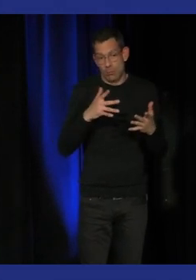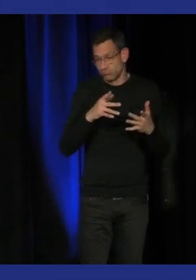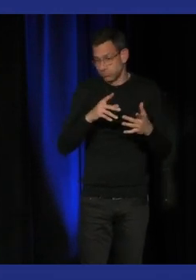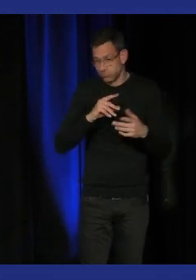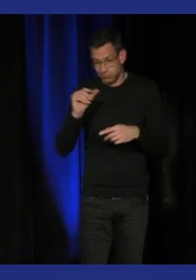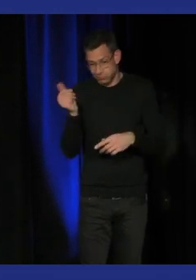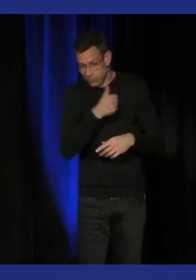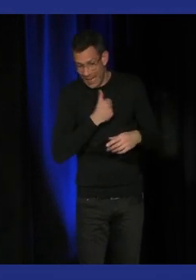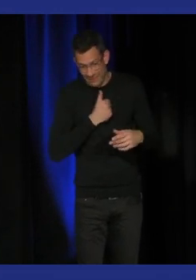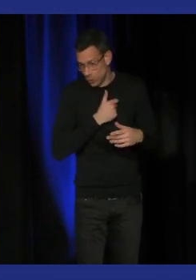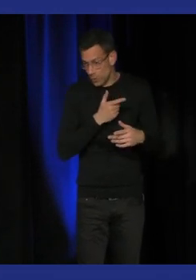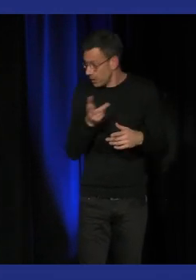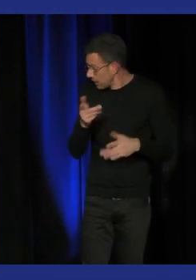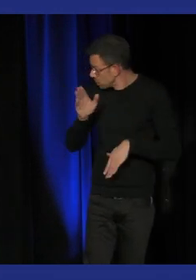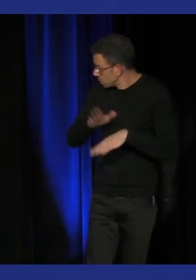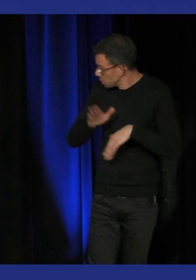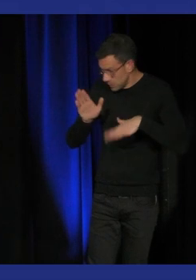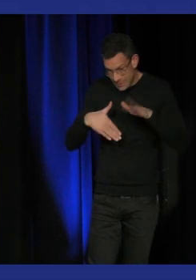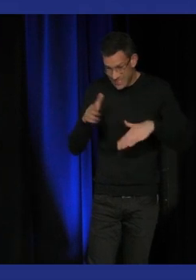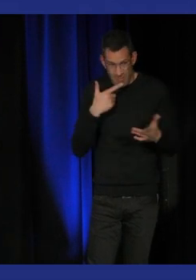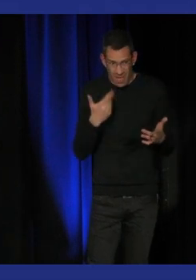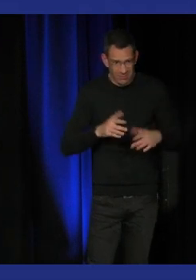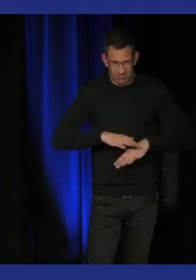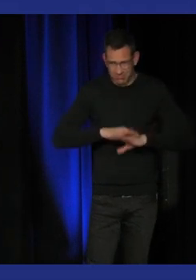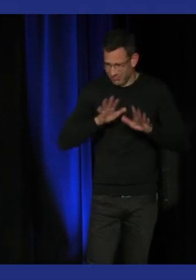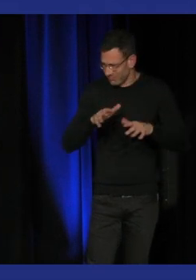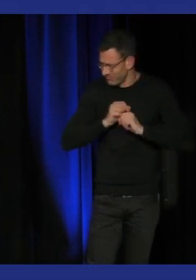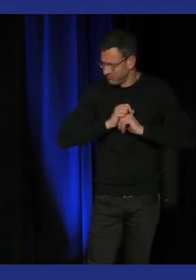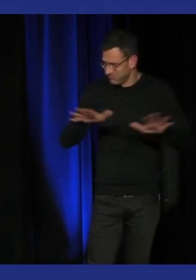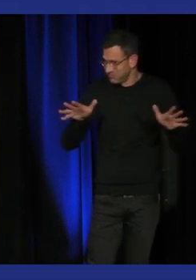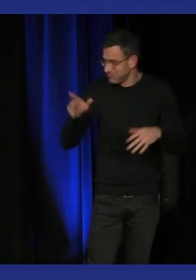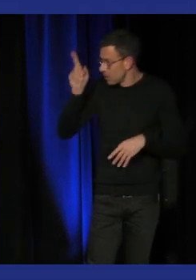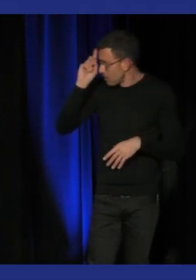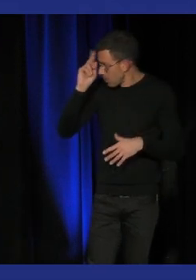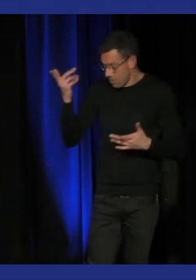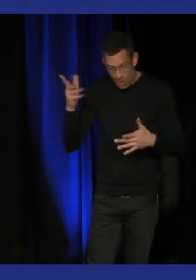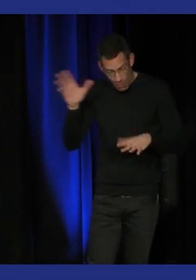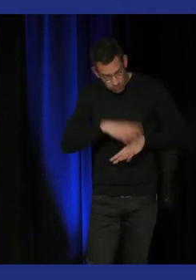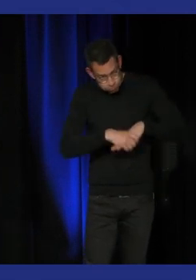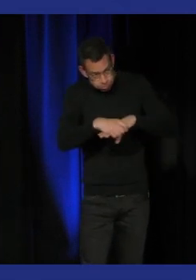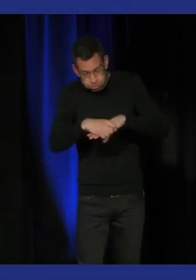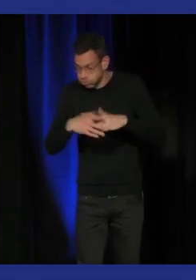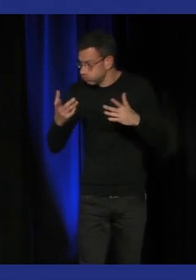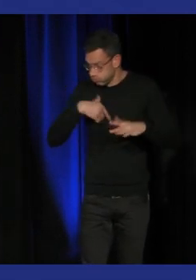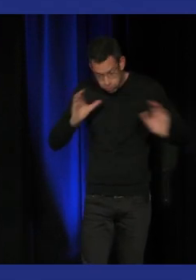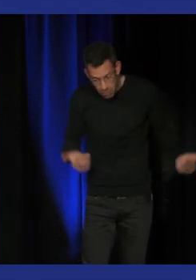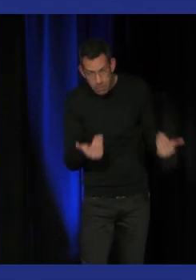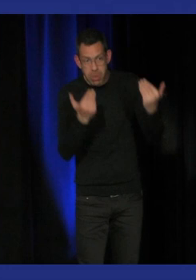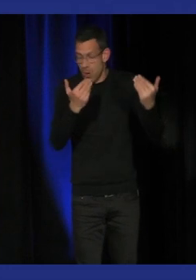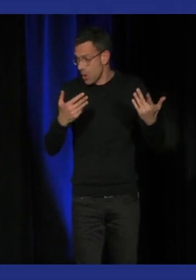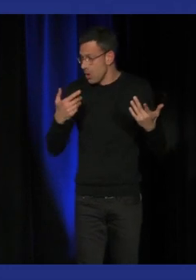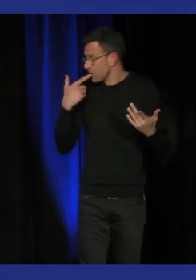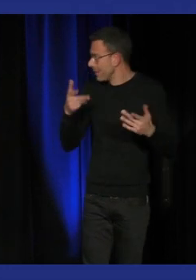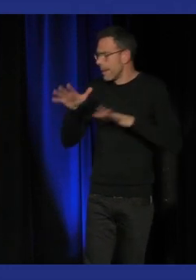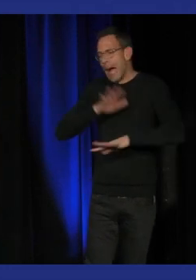individuelle. Ça fonctionne très bien, pour le coup, il y a plein de barrières qui sont levées, parce que on vous prend par la main, on vous porte, on fait tout lever, enfin c'est